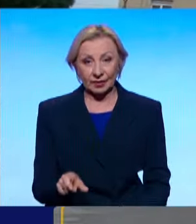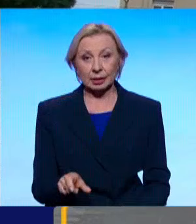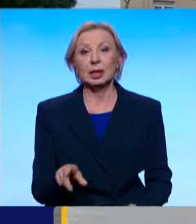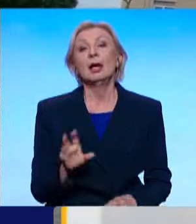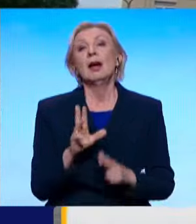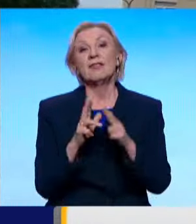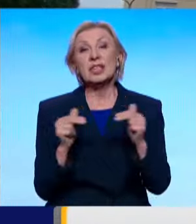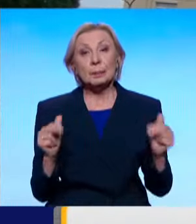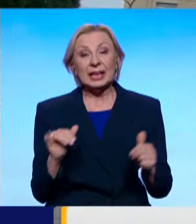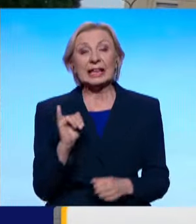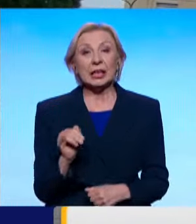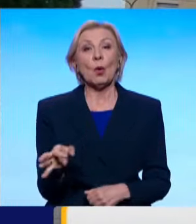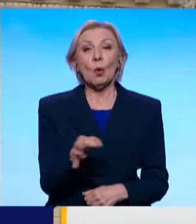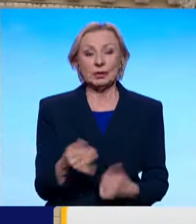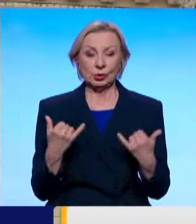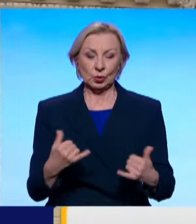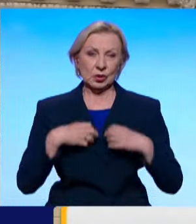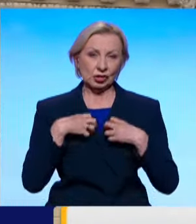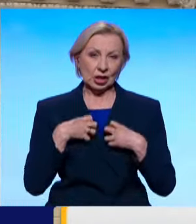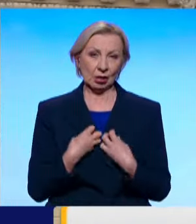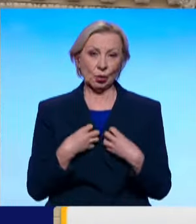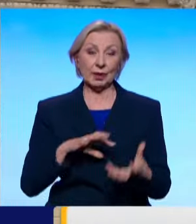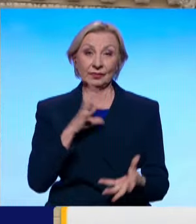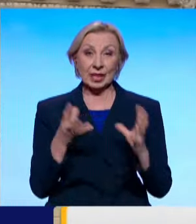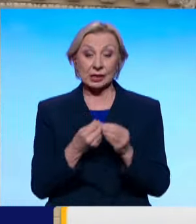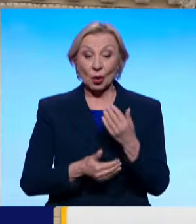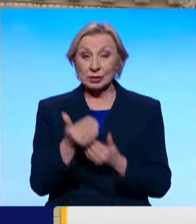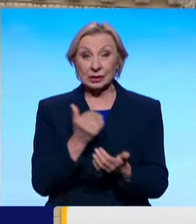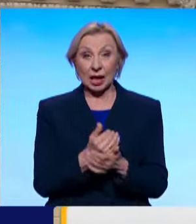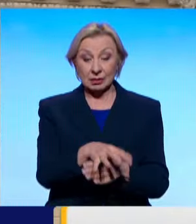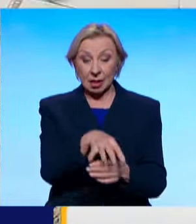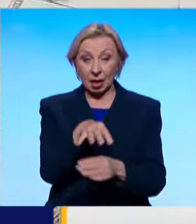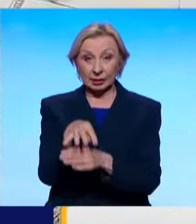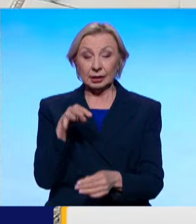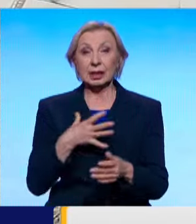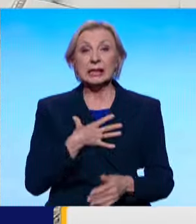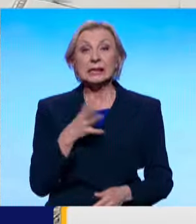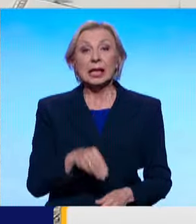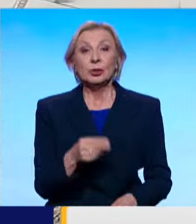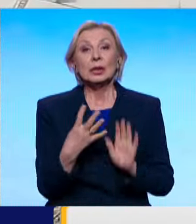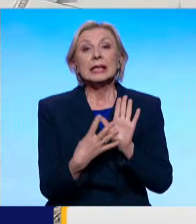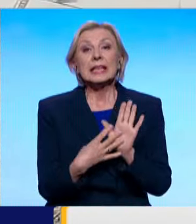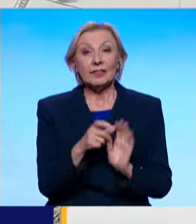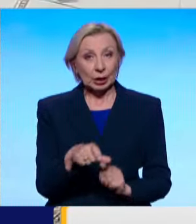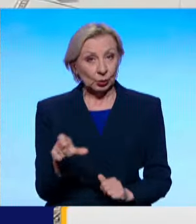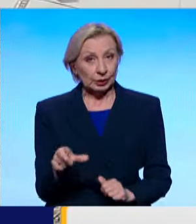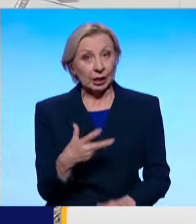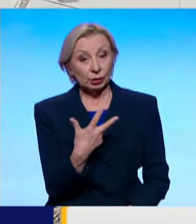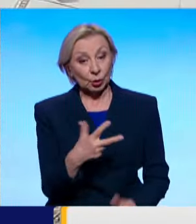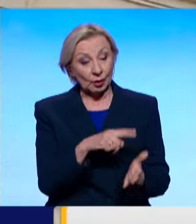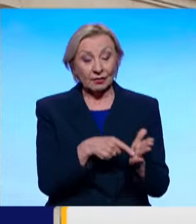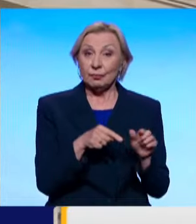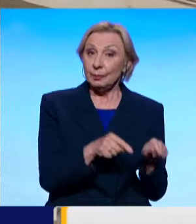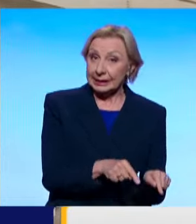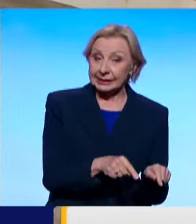сьогодні жалоба. Внаслідок останньої масованої ракетної атаки росіян загинули 9 людей. Троє у місті і шестеро